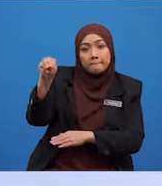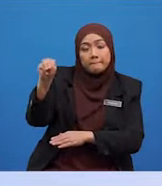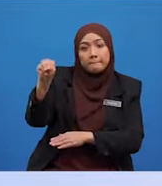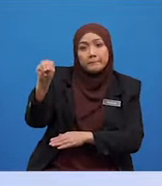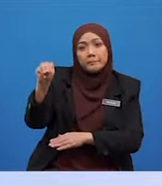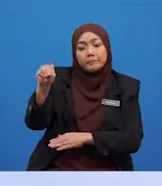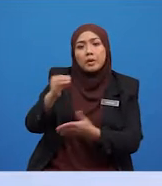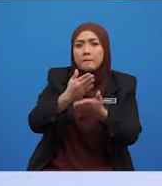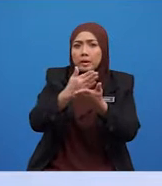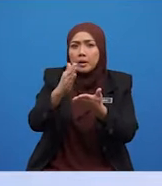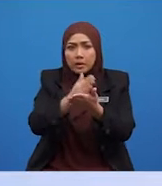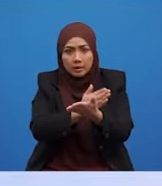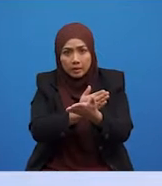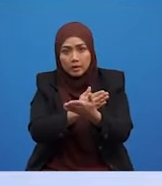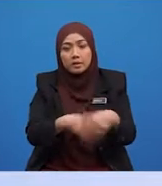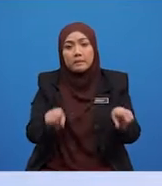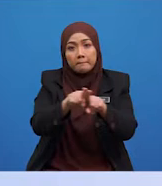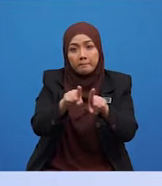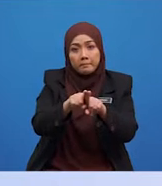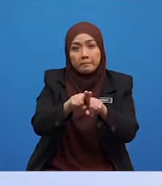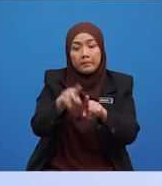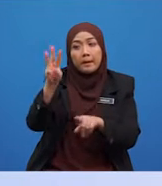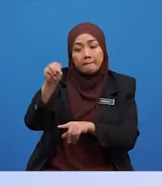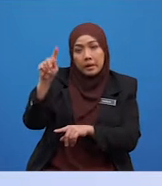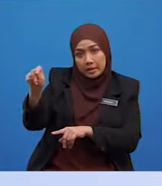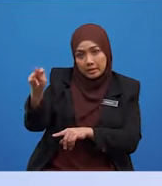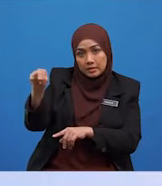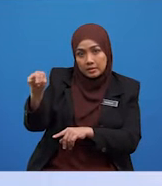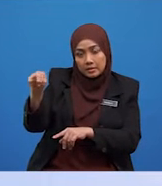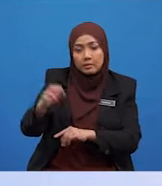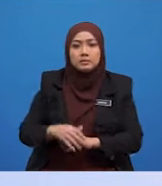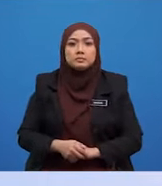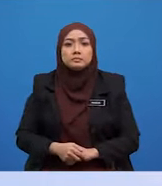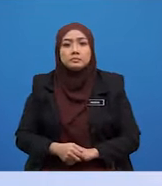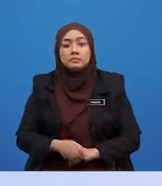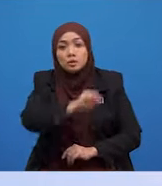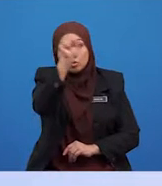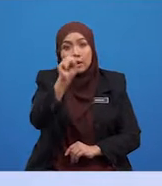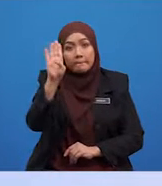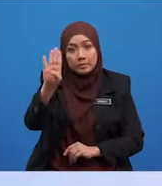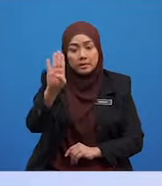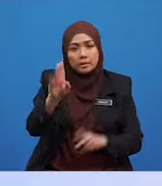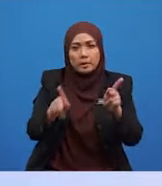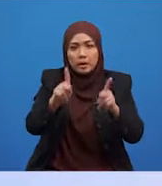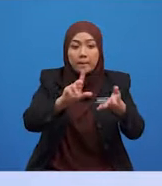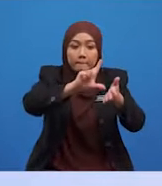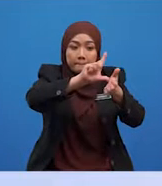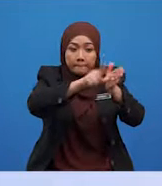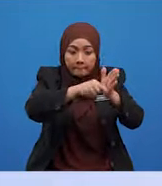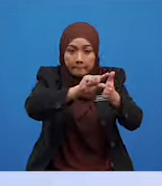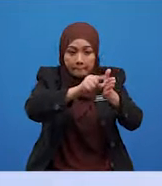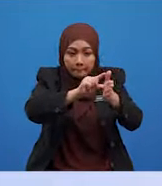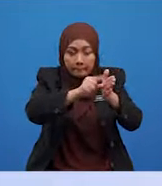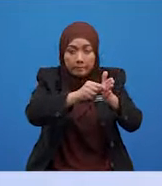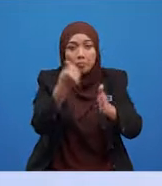membahagi dua sama panjang MN. Soalan B, Jika jejari bulatan ialah